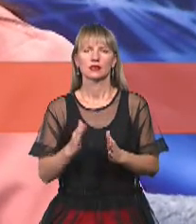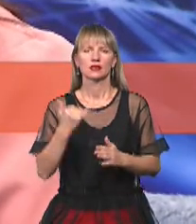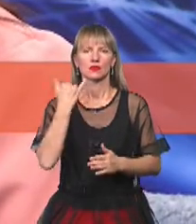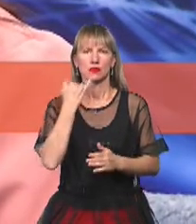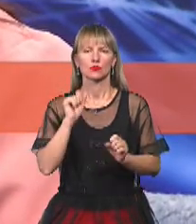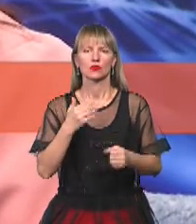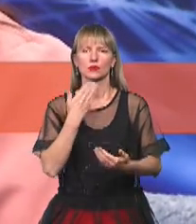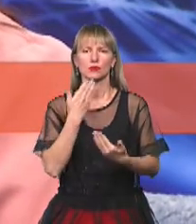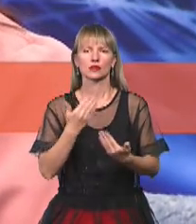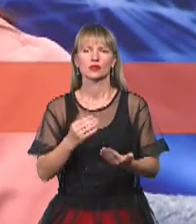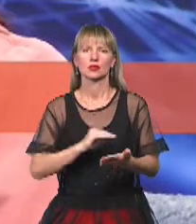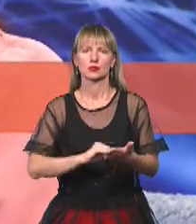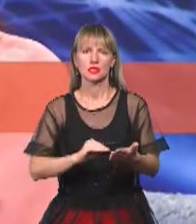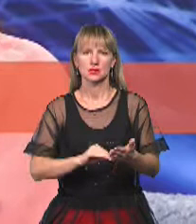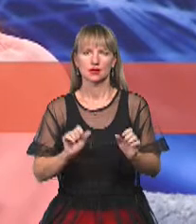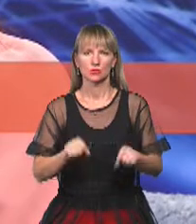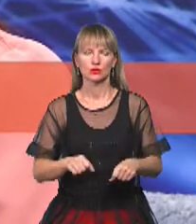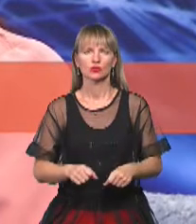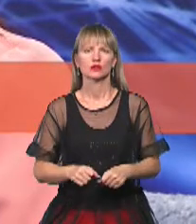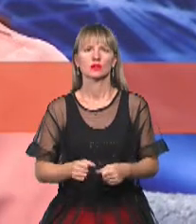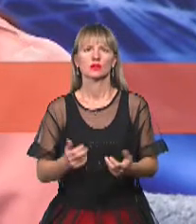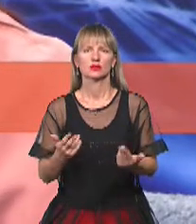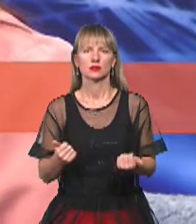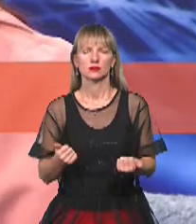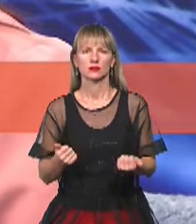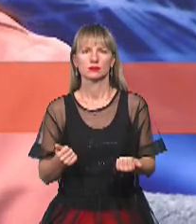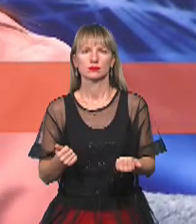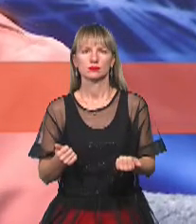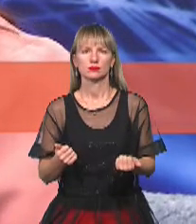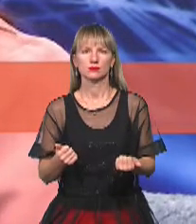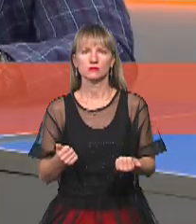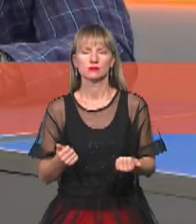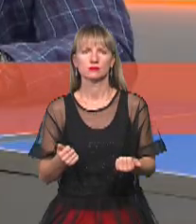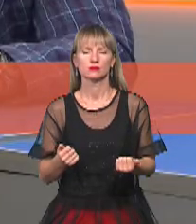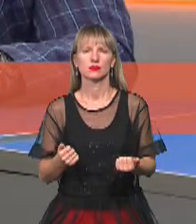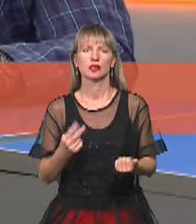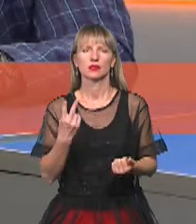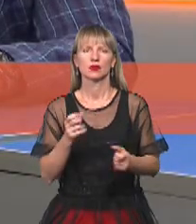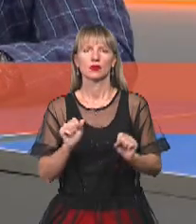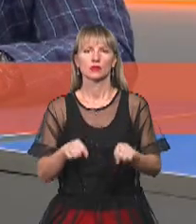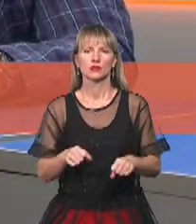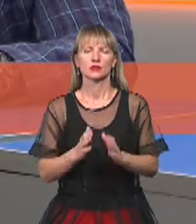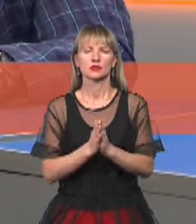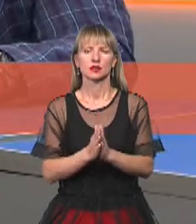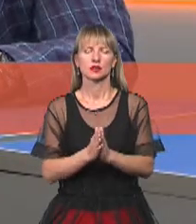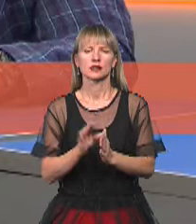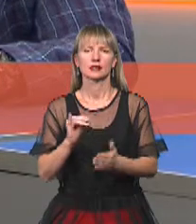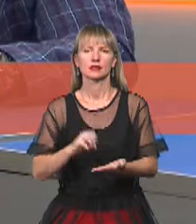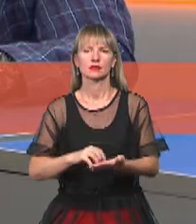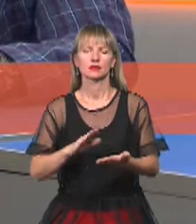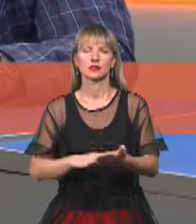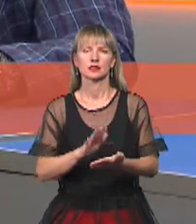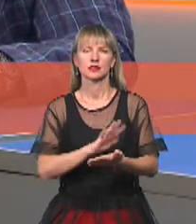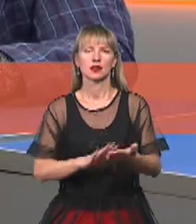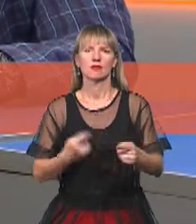ще й писати, так? Так, пані Анастасія, може так, ще нагадаєте? Да, дві є можливості, да, звертатися і реєструвати звернення.